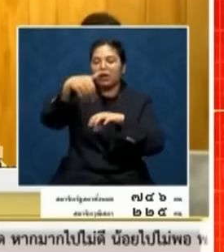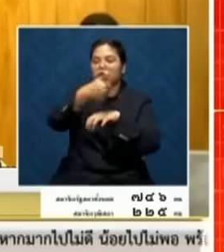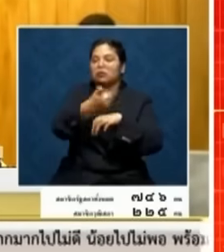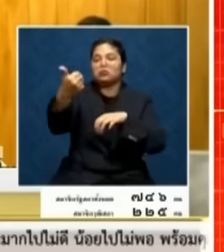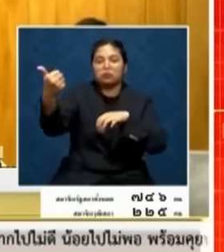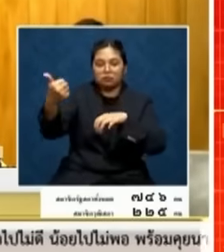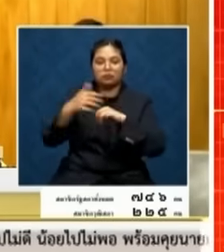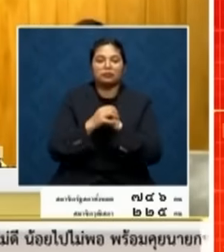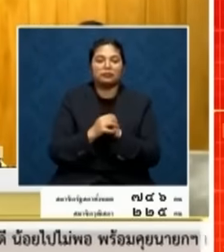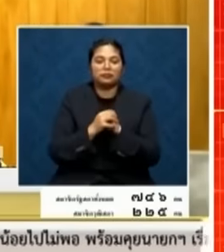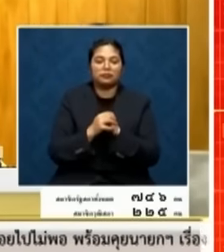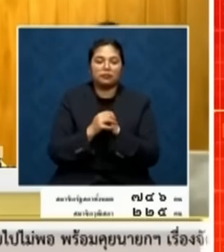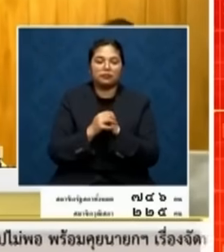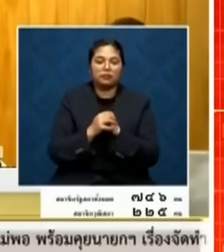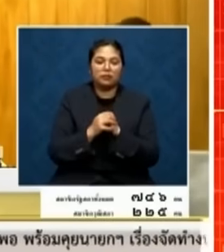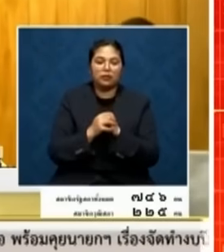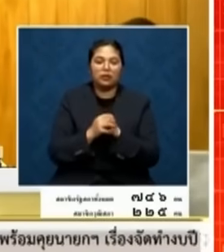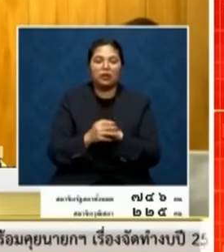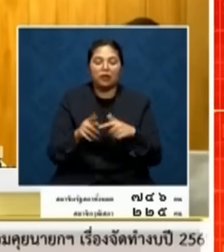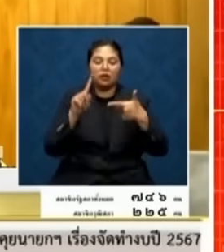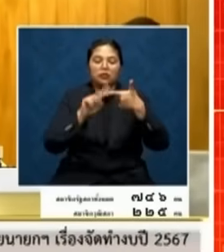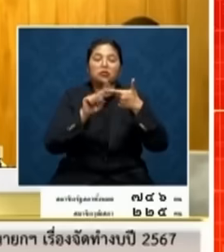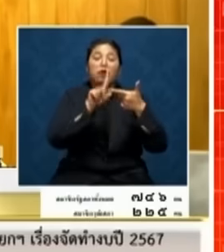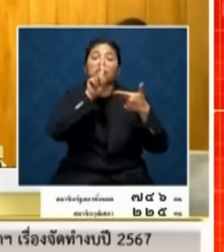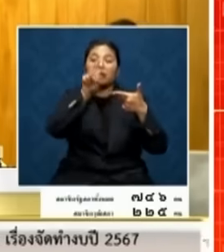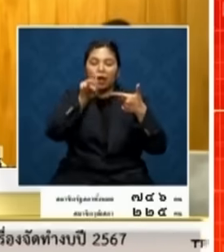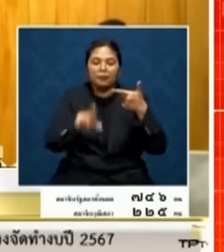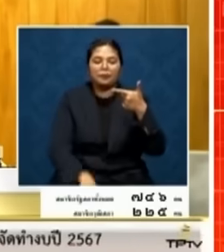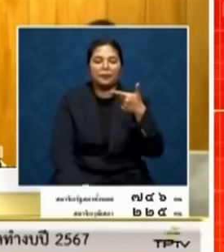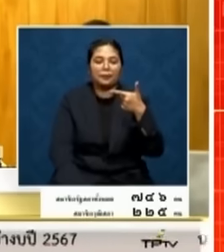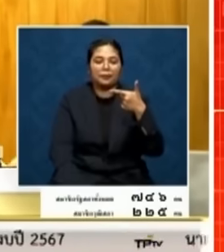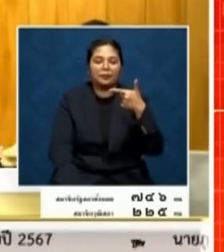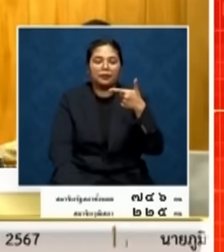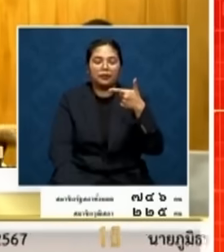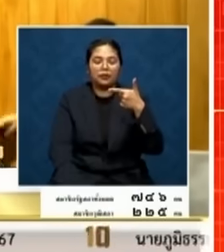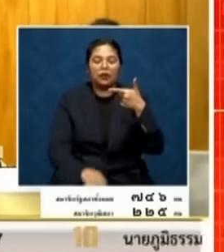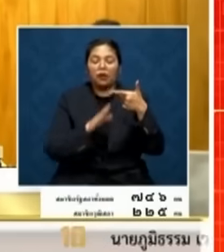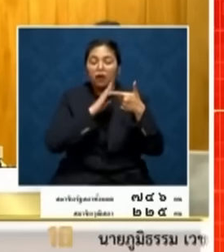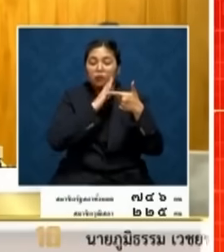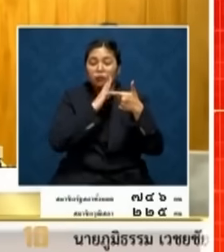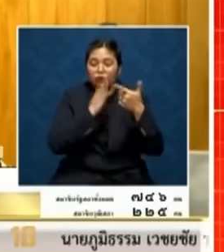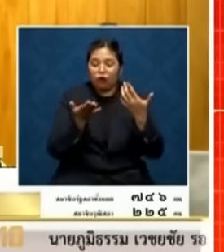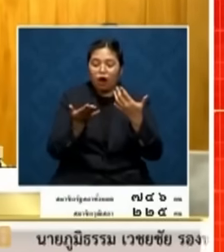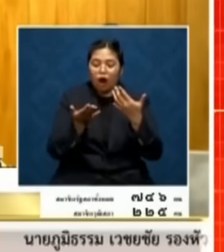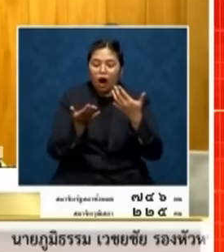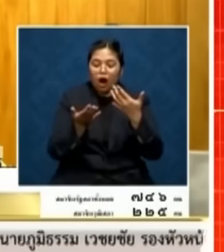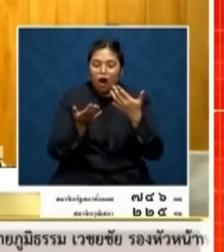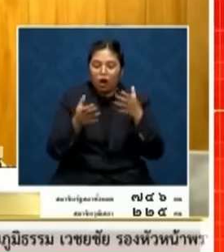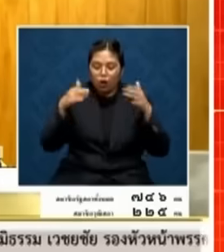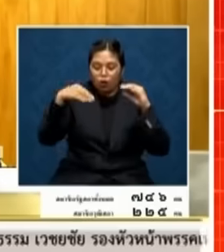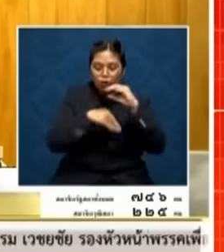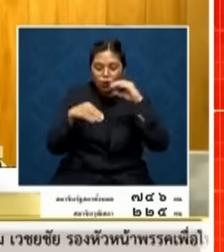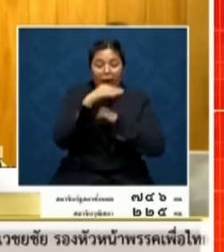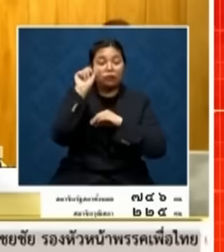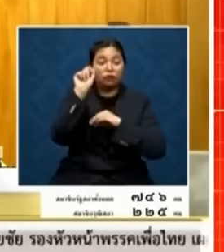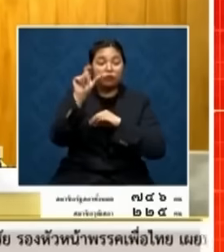ใจคล้ายๆกลัวหวั่นใจมันจะพังเหมือนจำนำข้าวเอาลุกขึ้นประท้วงกันอุตลุดเลยทีงานนี้ฟังท่านส